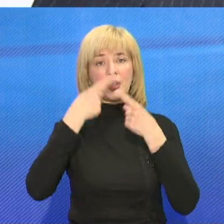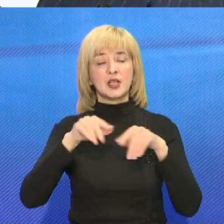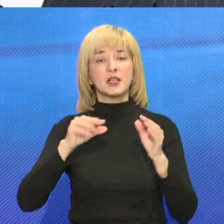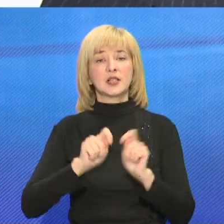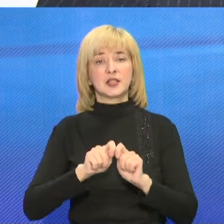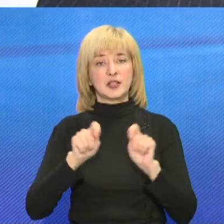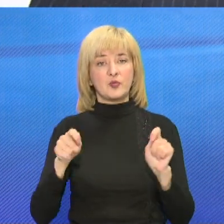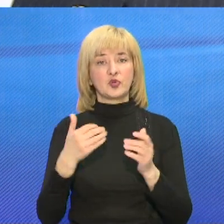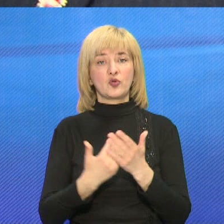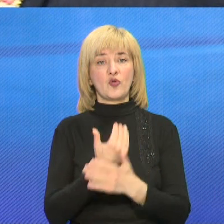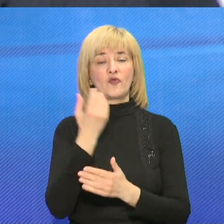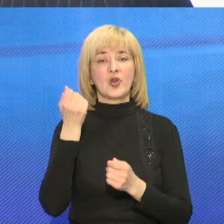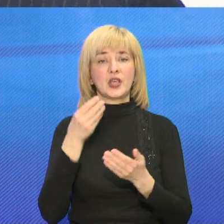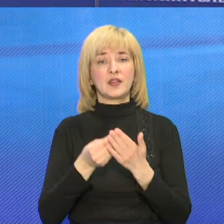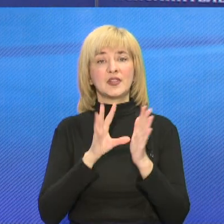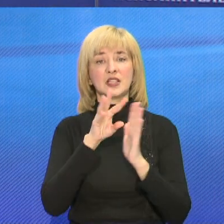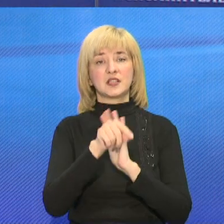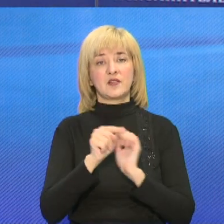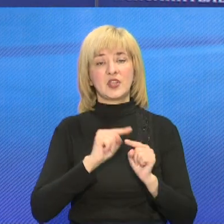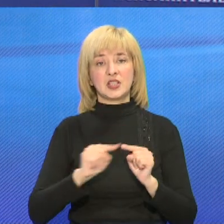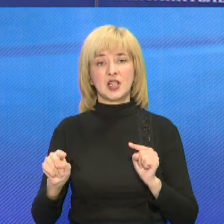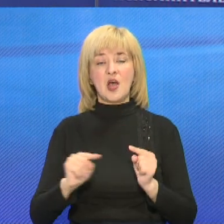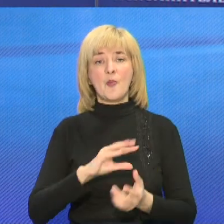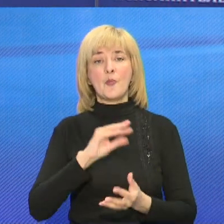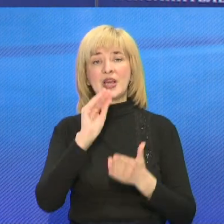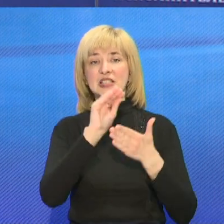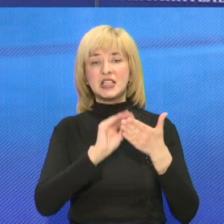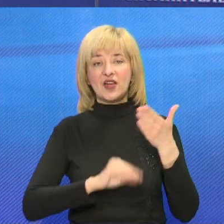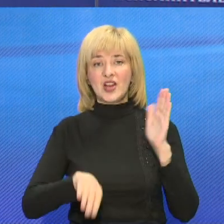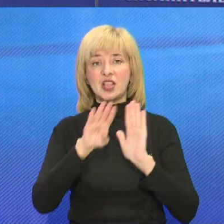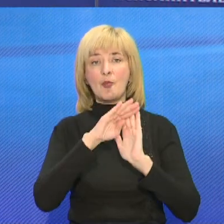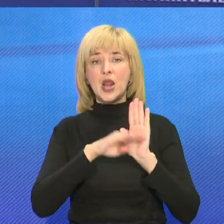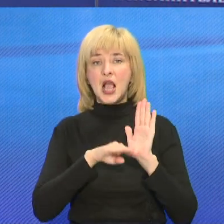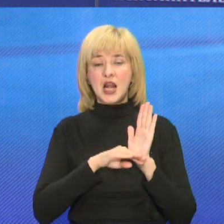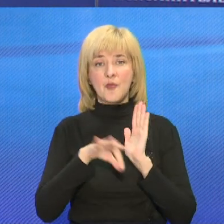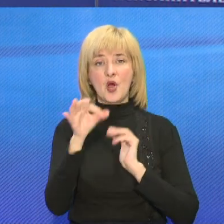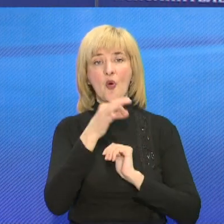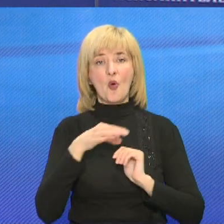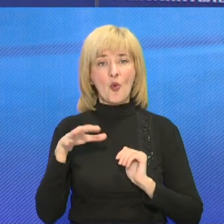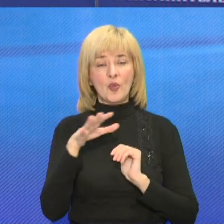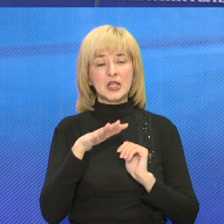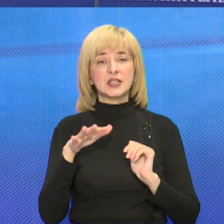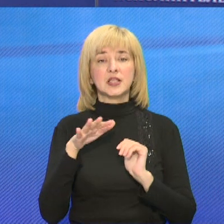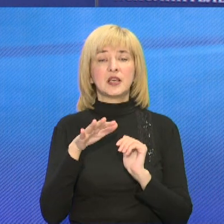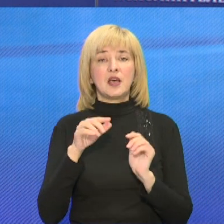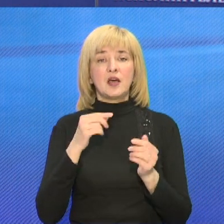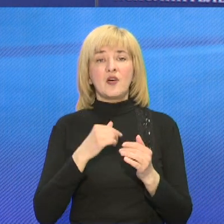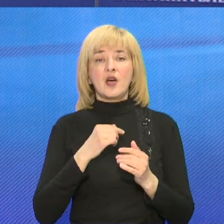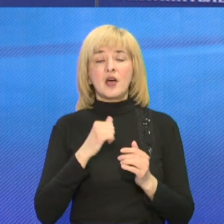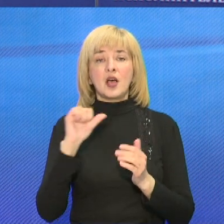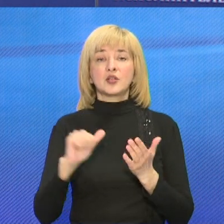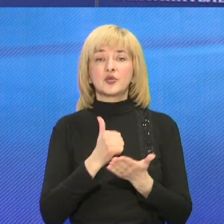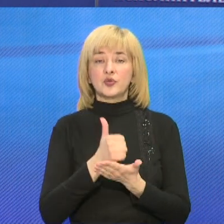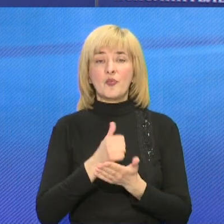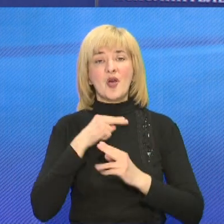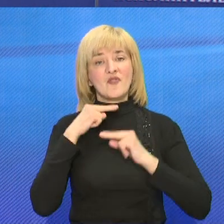інвестиційного циклу. При составлении инвестпрограммы области особое внимание уделялось именно объектам социальной